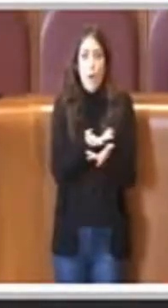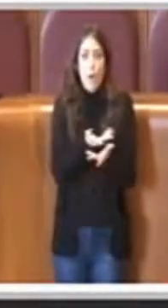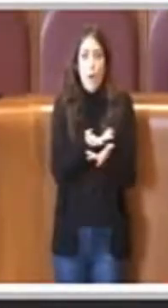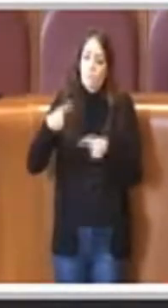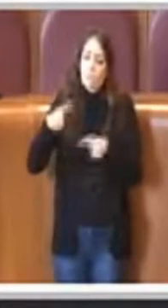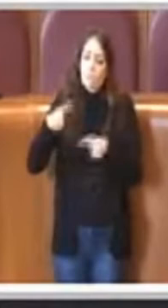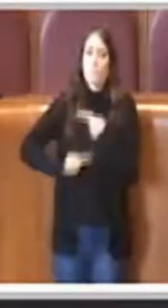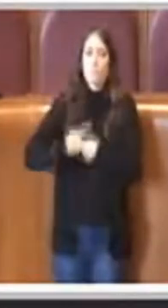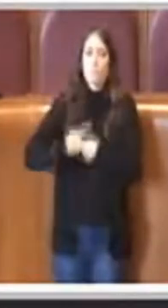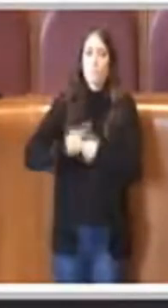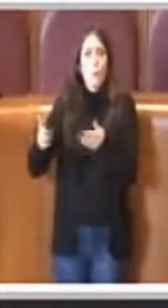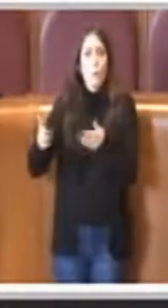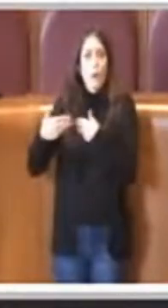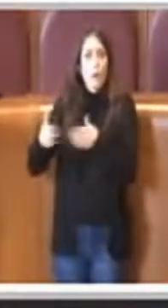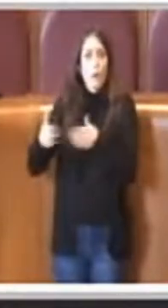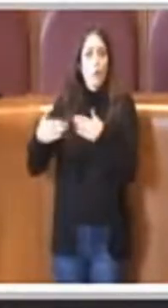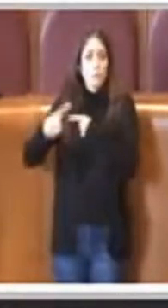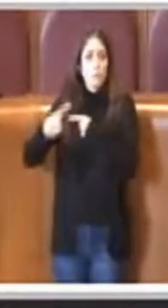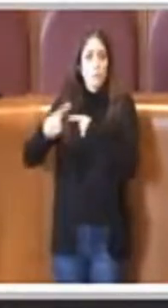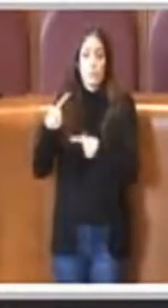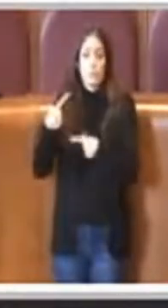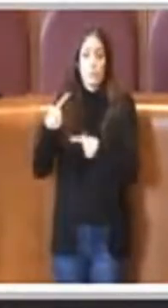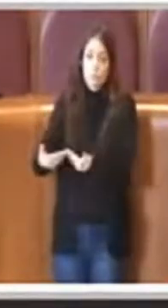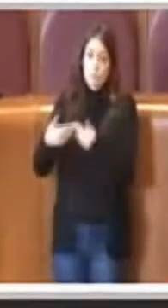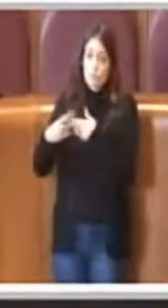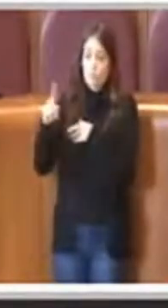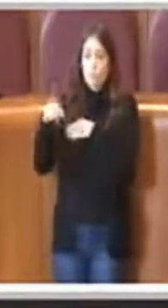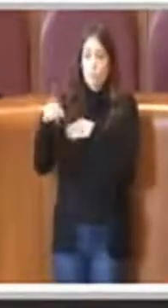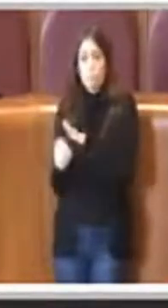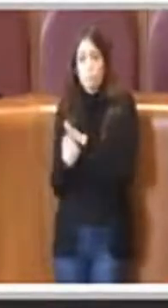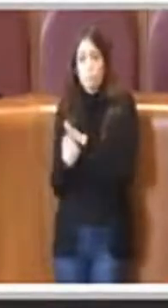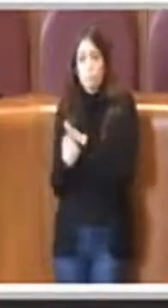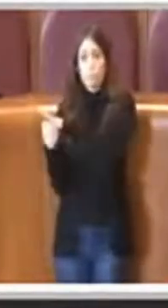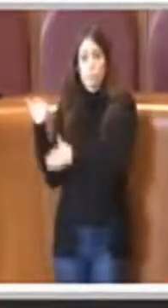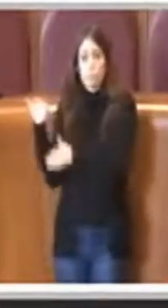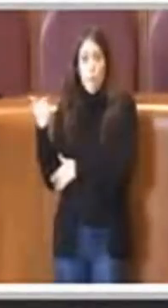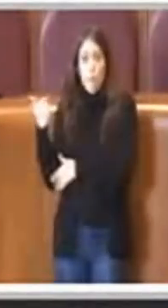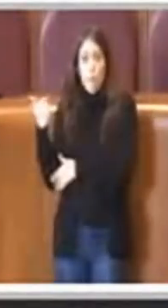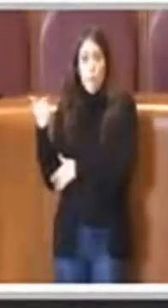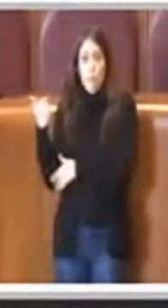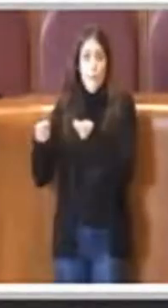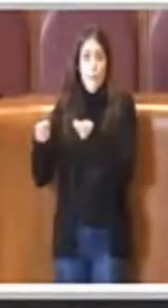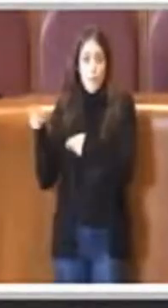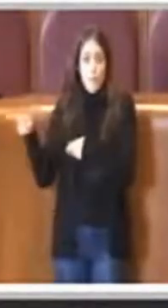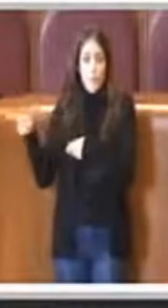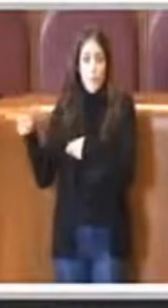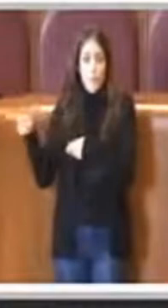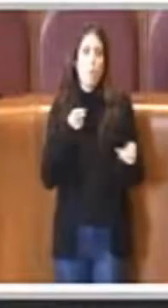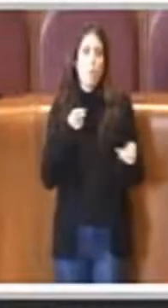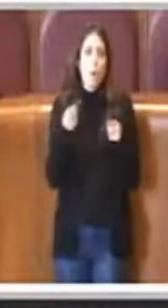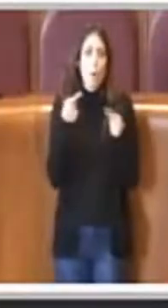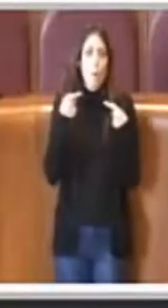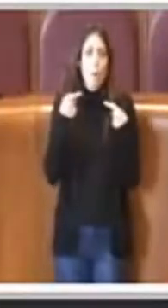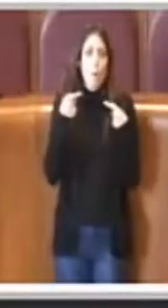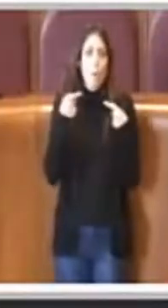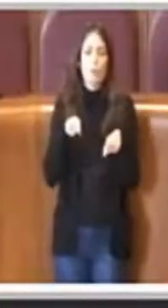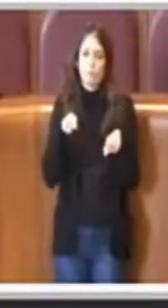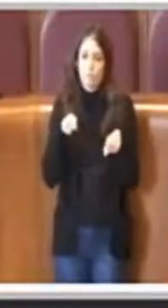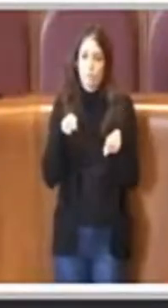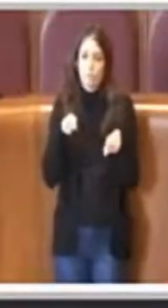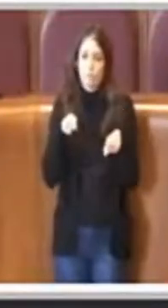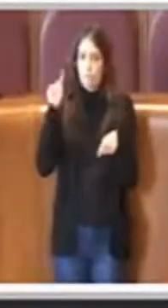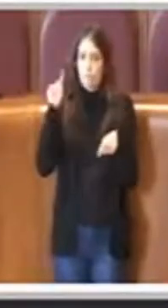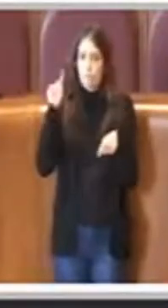e sono state di ausilio e anche di sostegno all'amministrazione in un momento in cui era poi